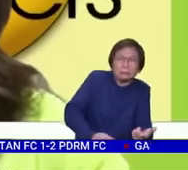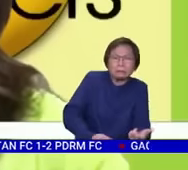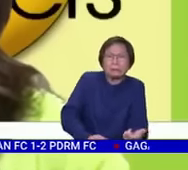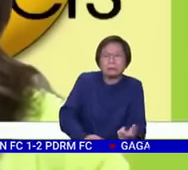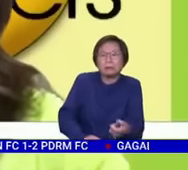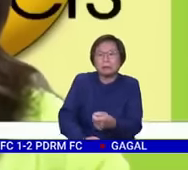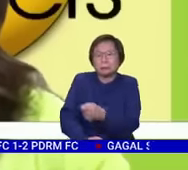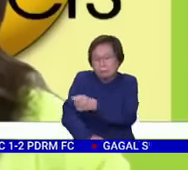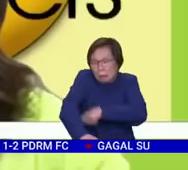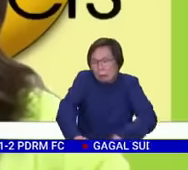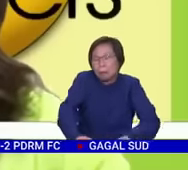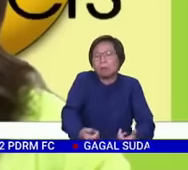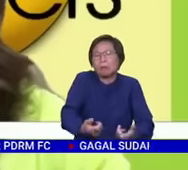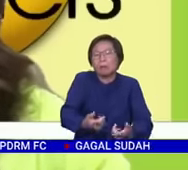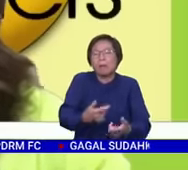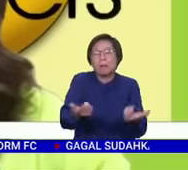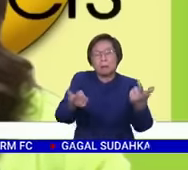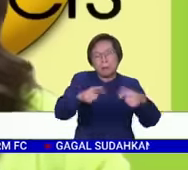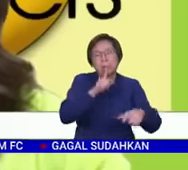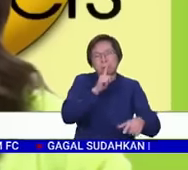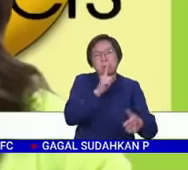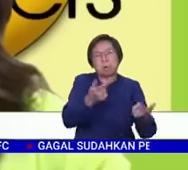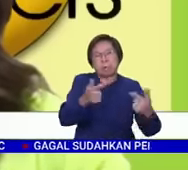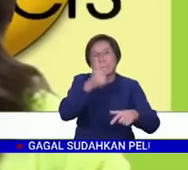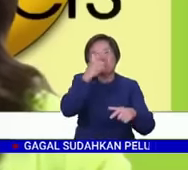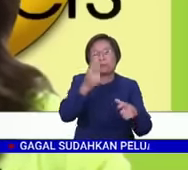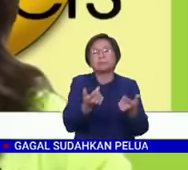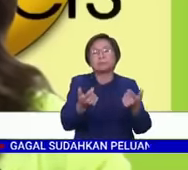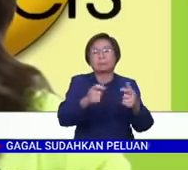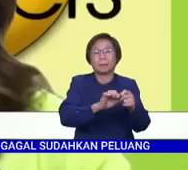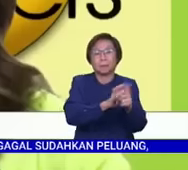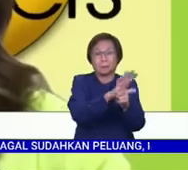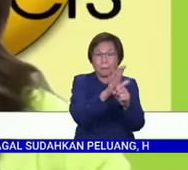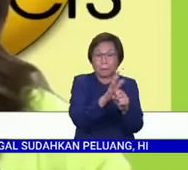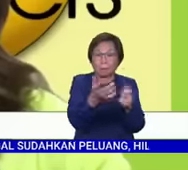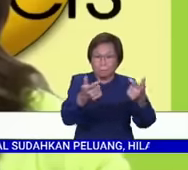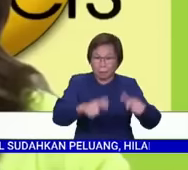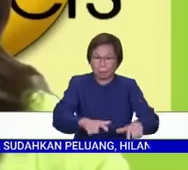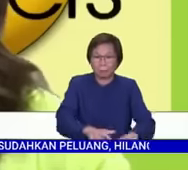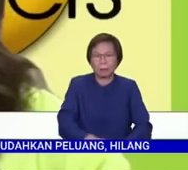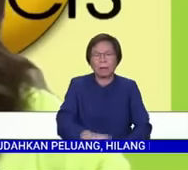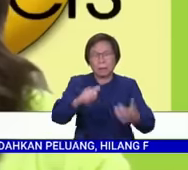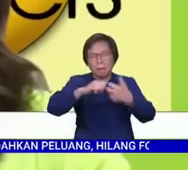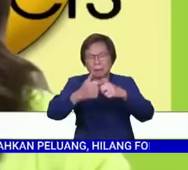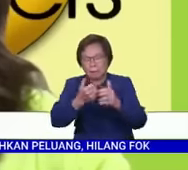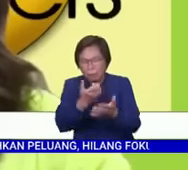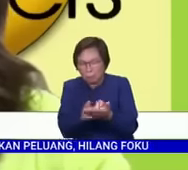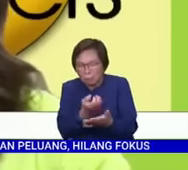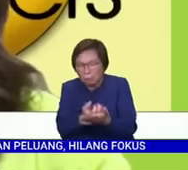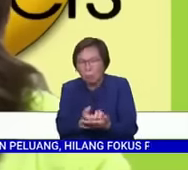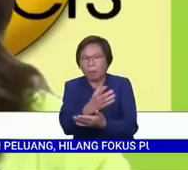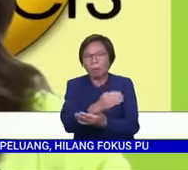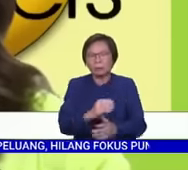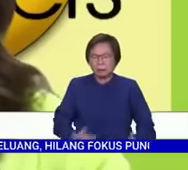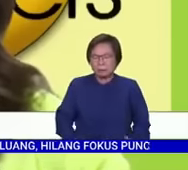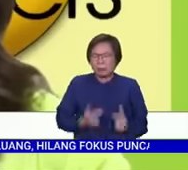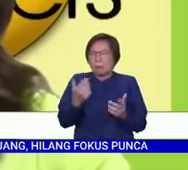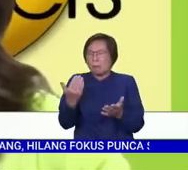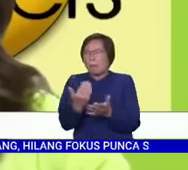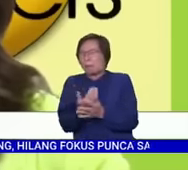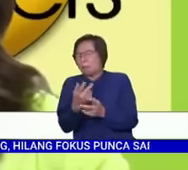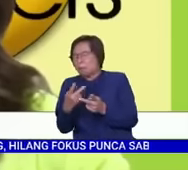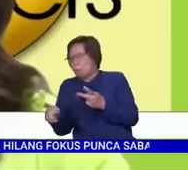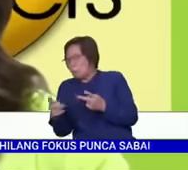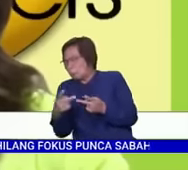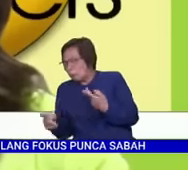kerana pendek Mike kegawatan ekonomi kehidupan normal baru yang tidak bersesuaian